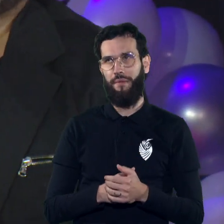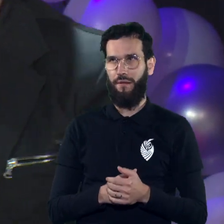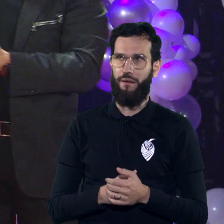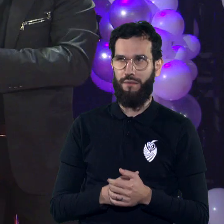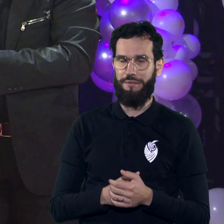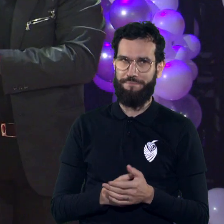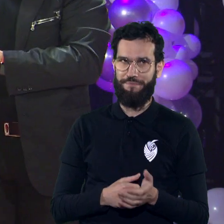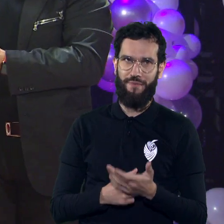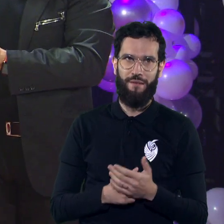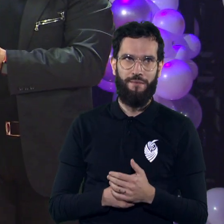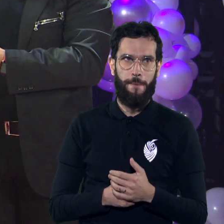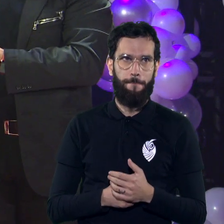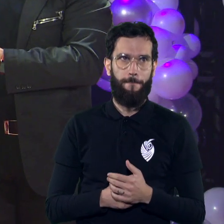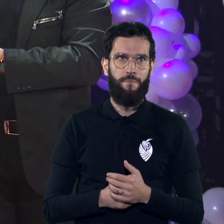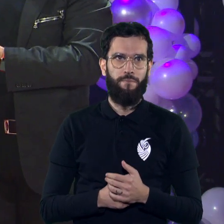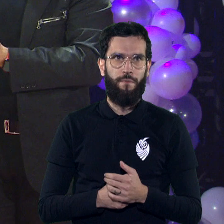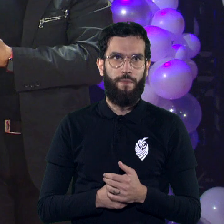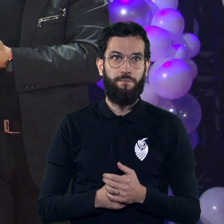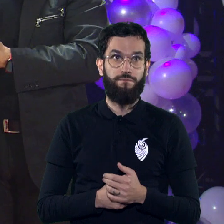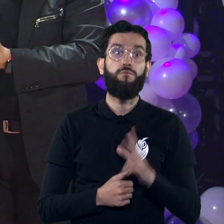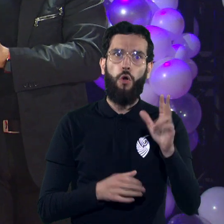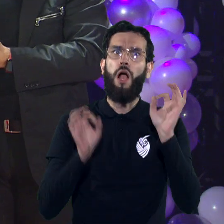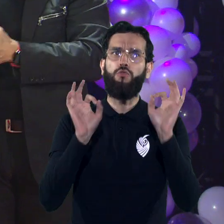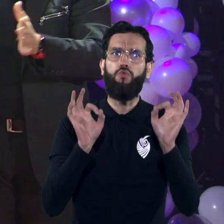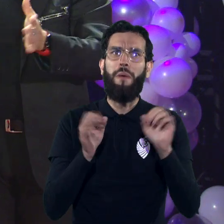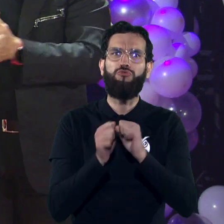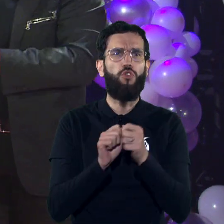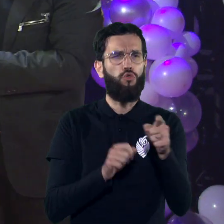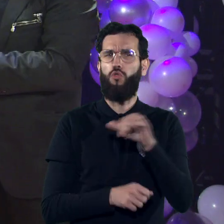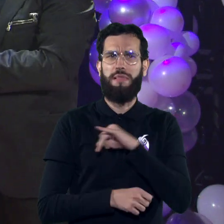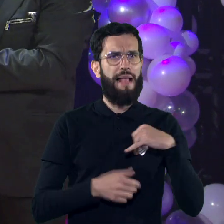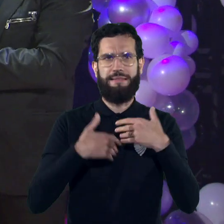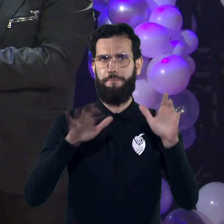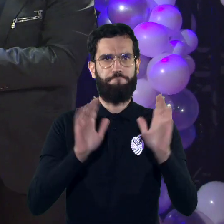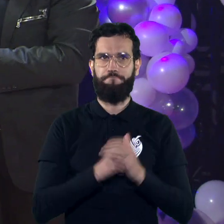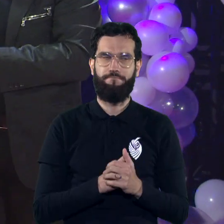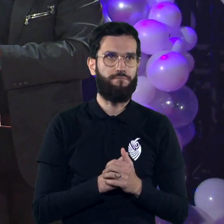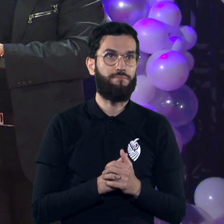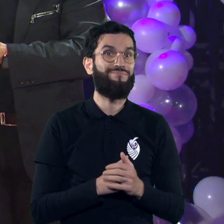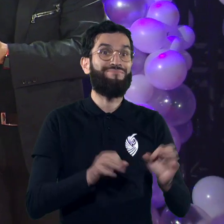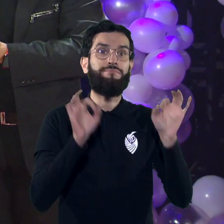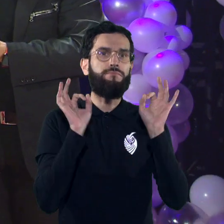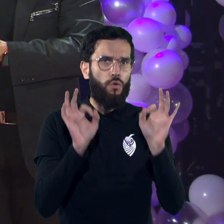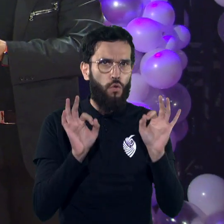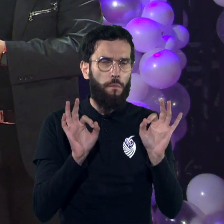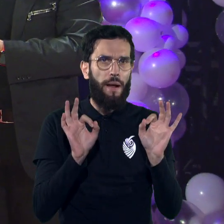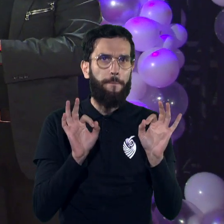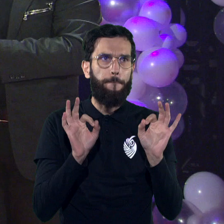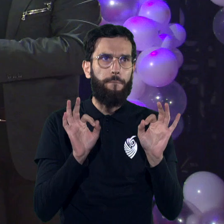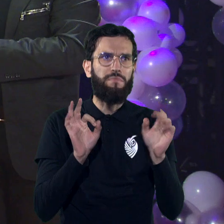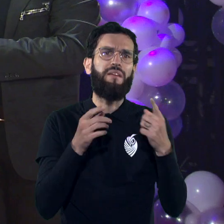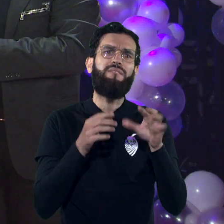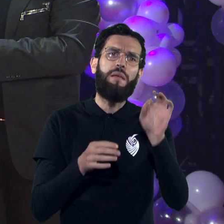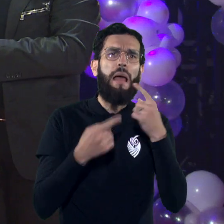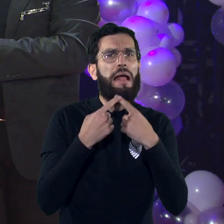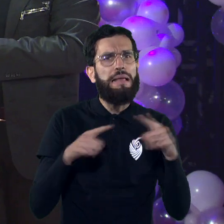Ha. Inak to bol dobrý výber, to bola trojka. Trojka je šťastné číslo, presne tú kartu nechcem. Tu nechceš? Nie. Dobre, tak vieš čo, vybereš si teda nejakú